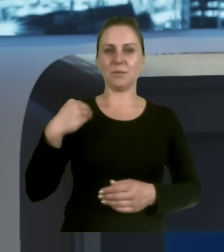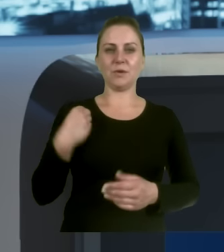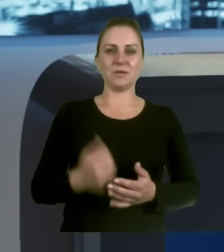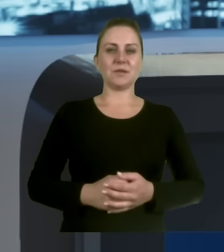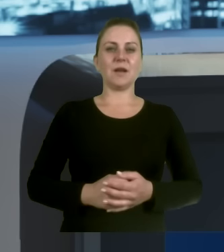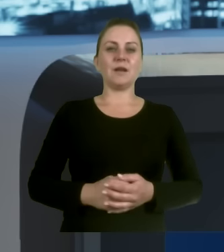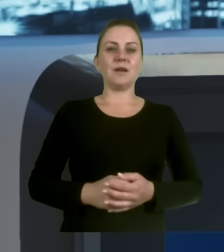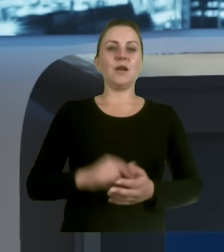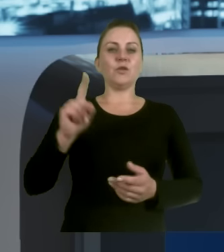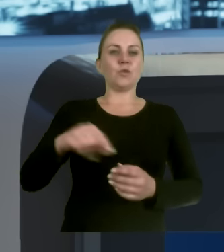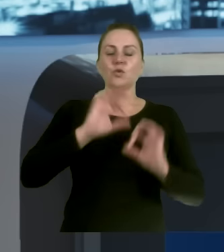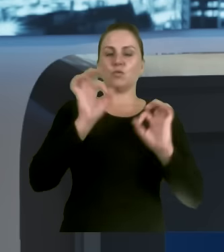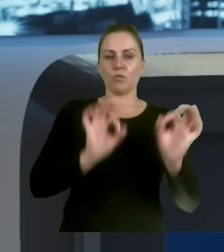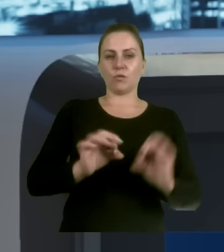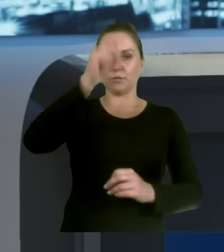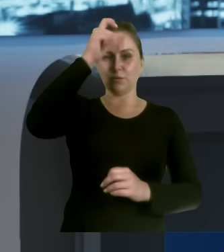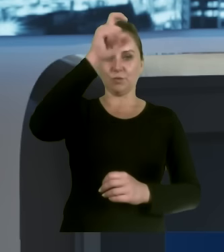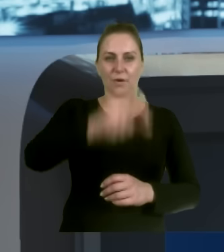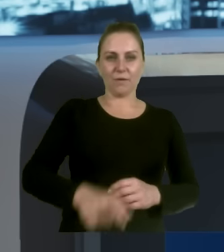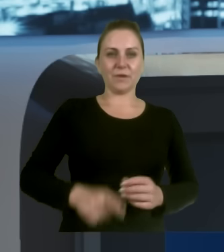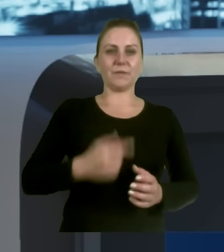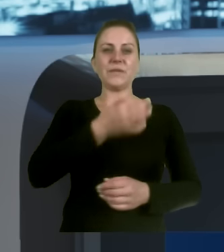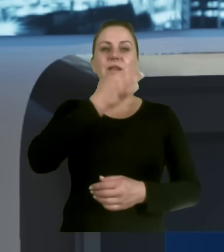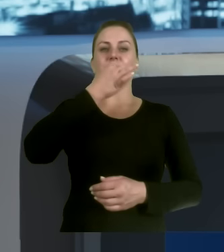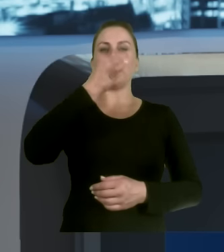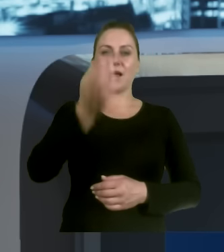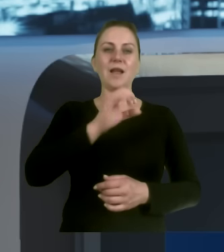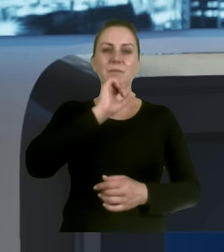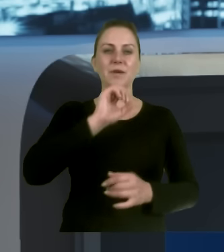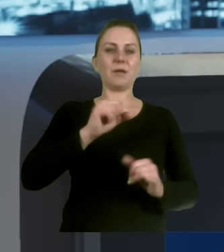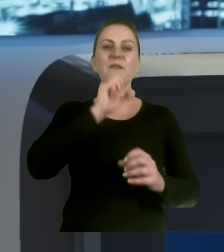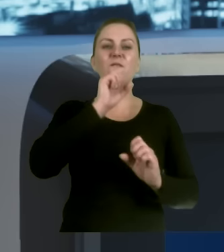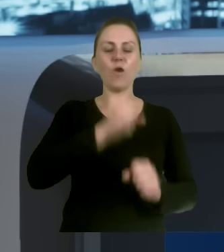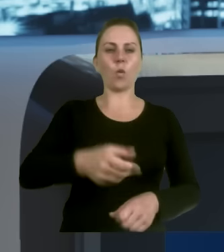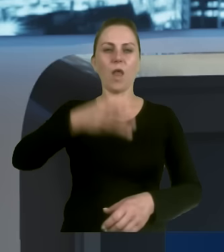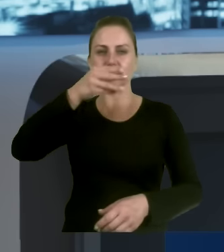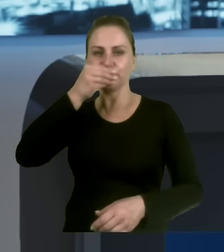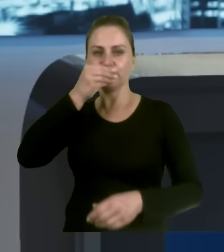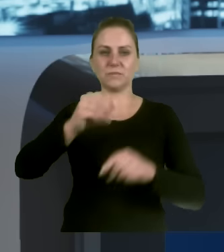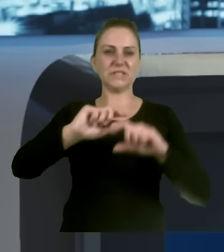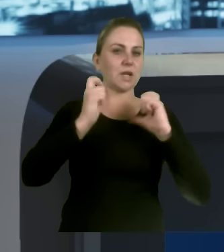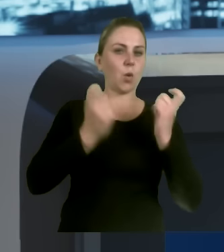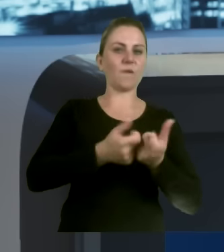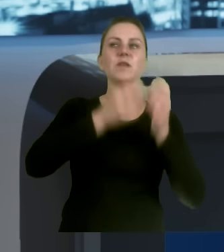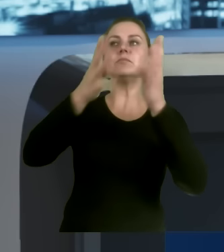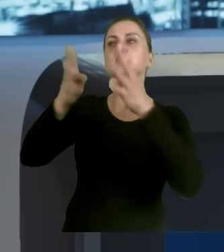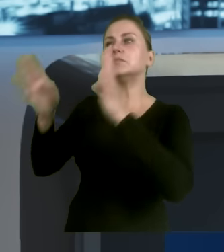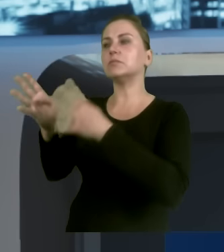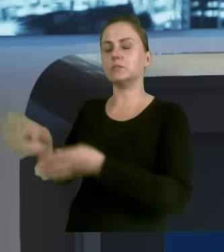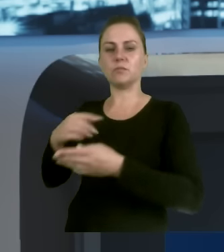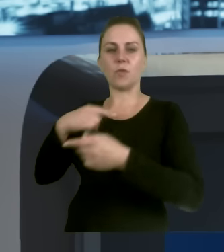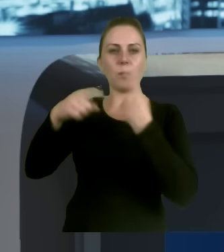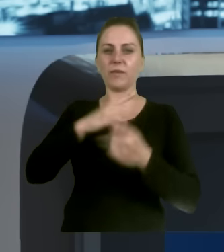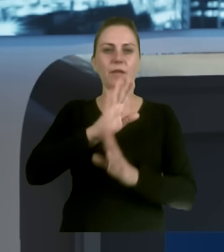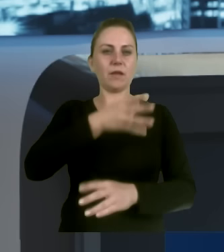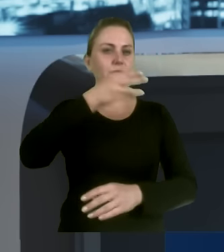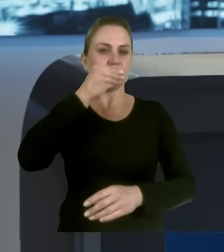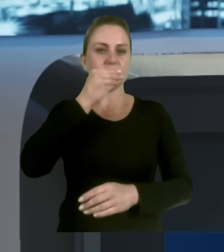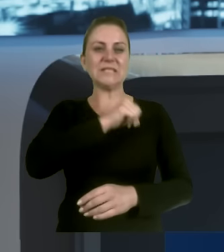podły człowiek. I najlepiej jakby w ogóle się nie wypowiadał na temat nikogo innego, bo sam ograniczony jest